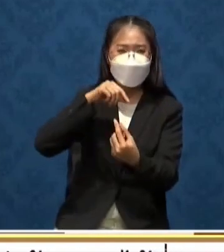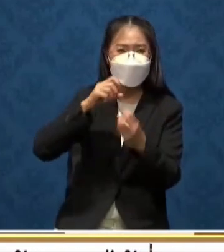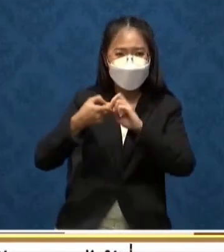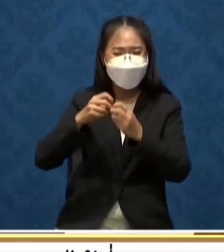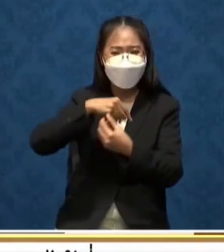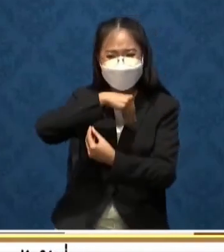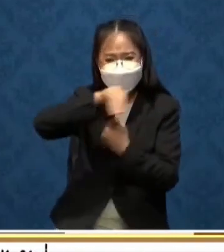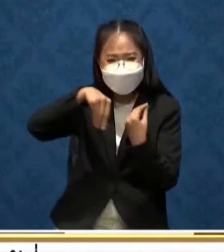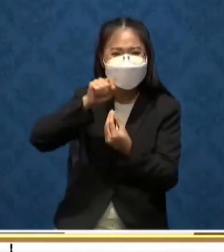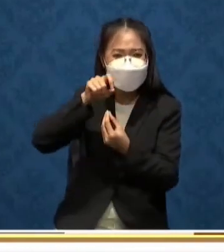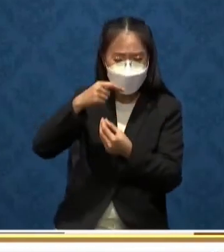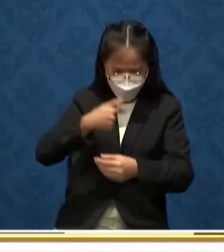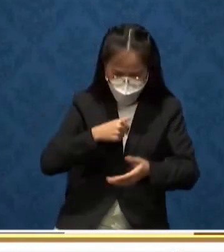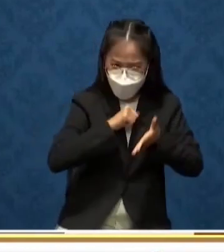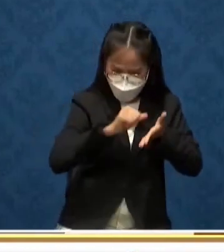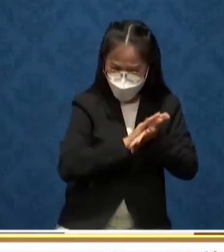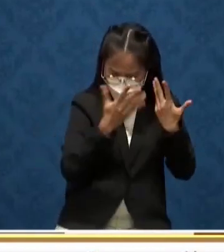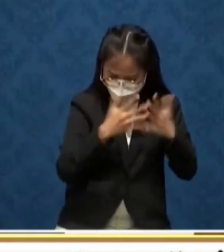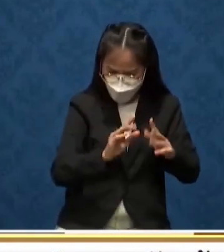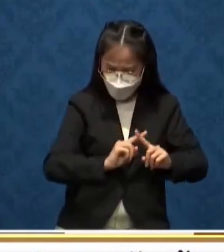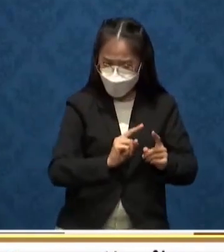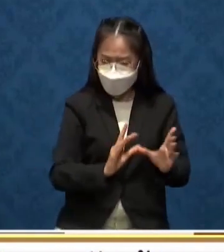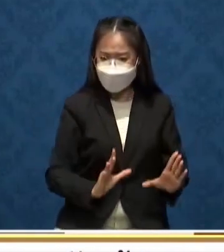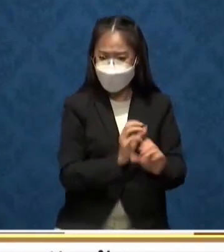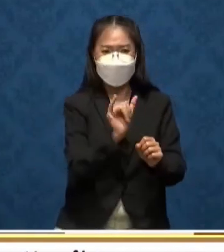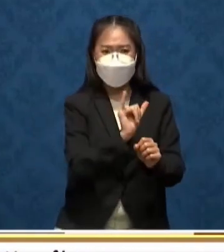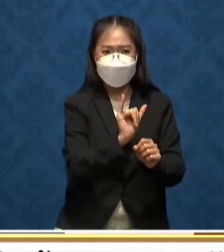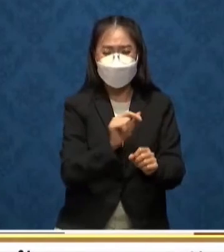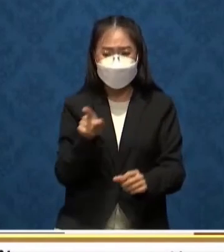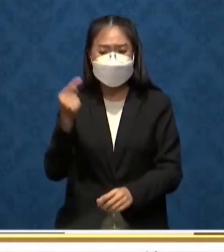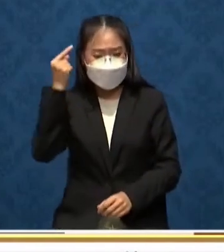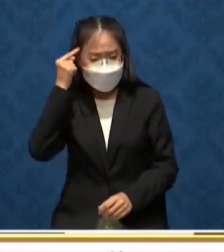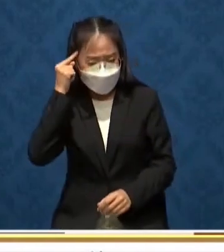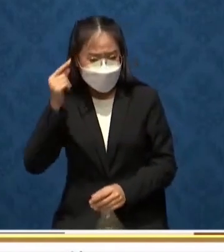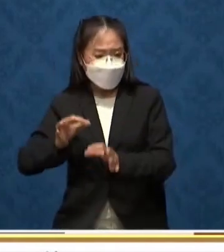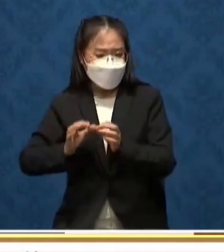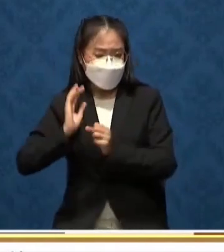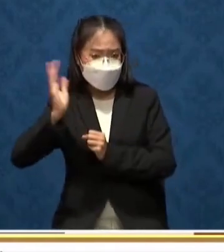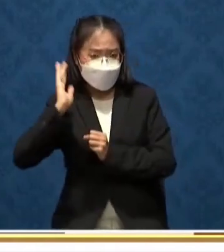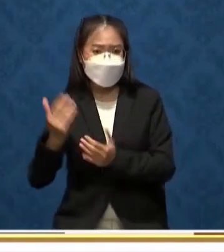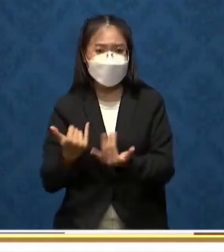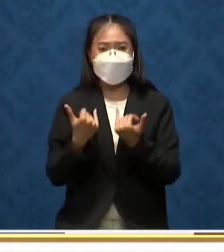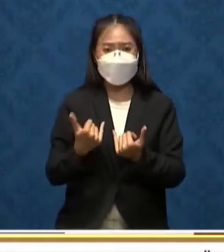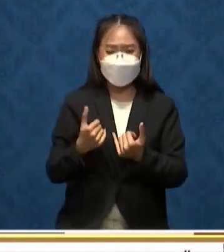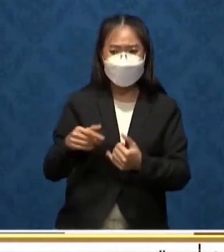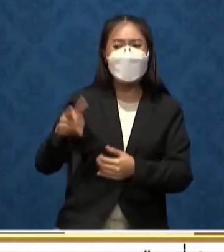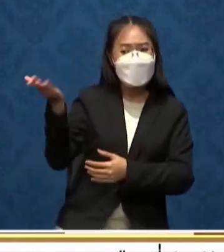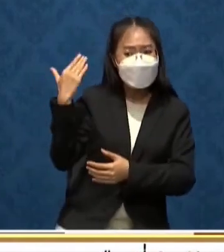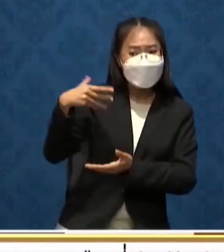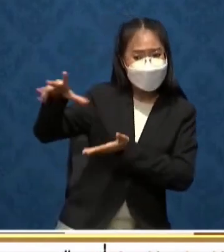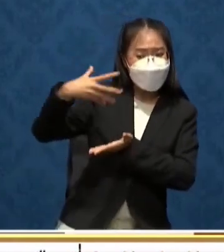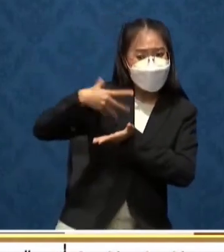ผมทำอมมดแล้ แต่มยไม่เกิดผล ท่านกลvid กินอยตรนี้แบทจะ câ slowlyนี